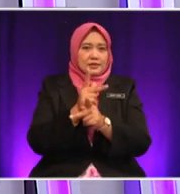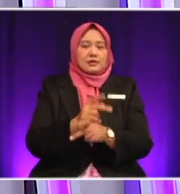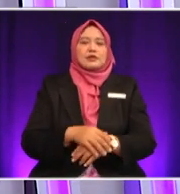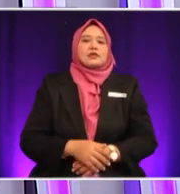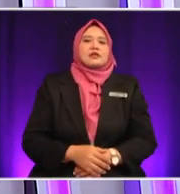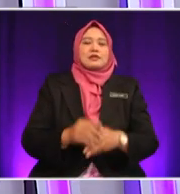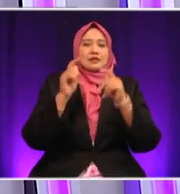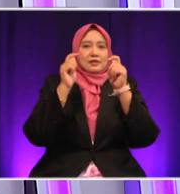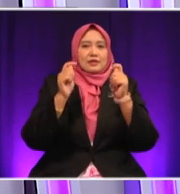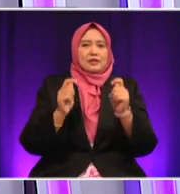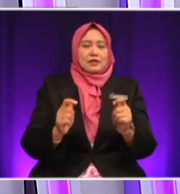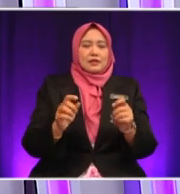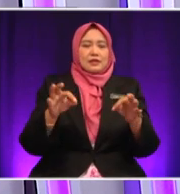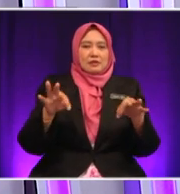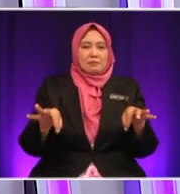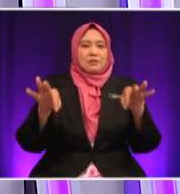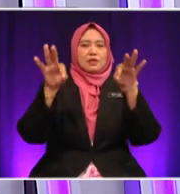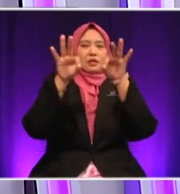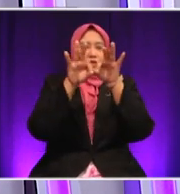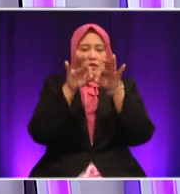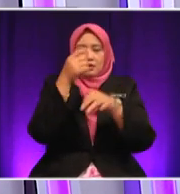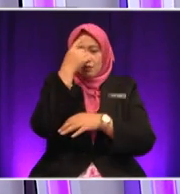tajuk kita pada ini yaitu pengkompiran